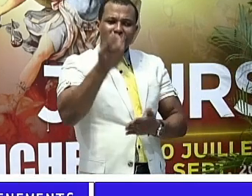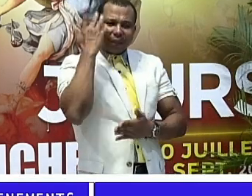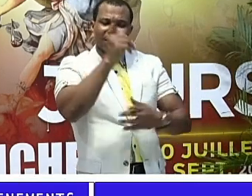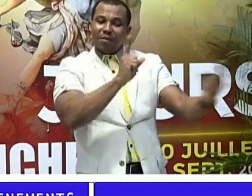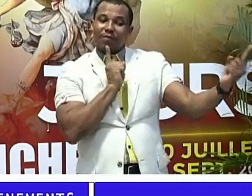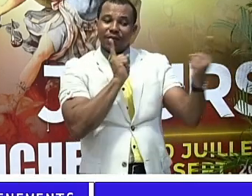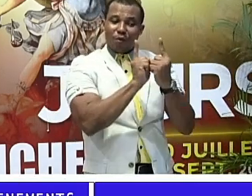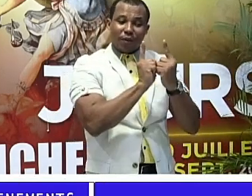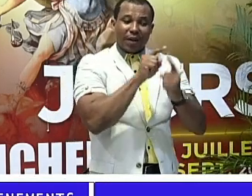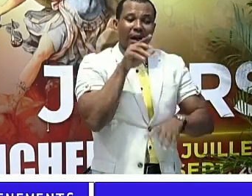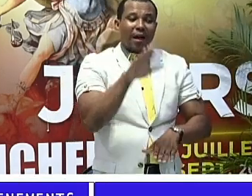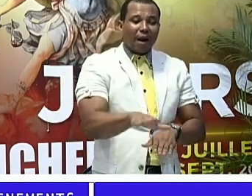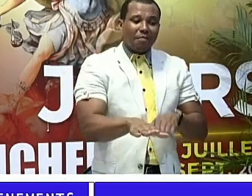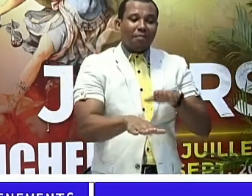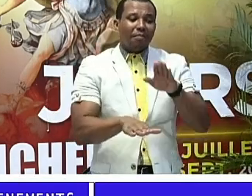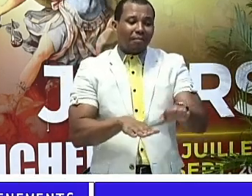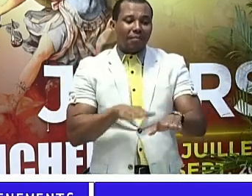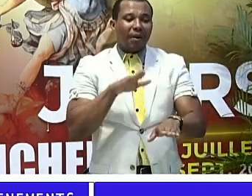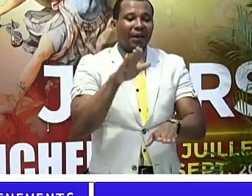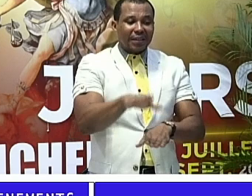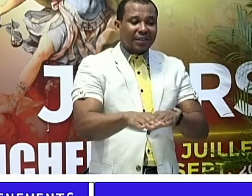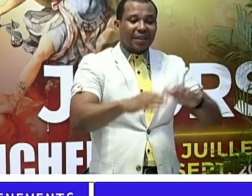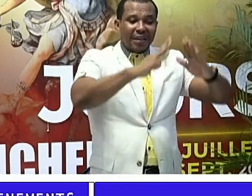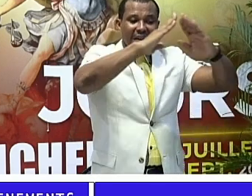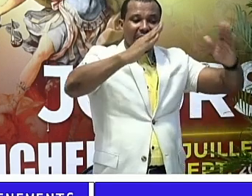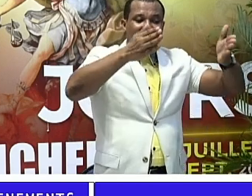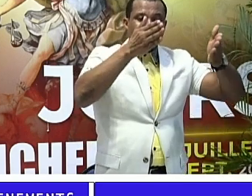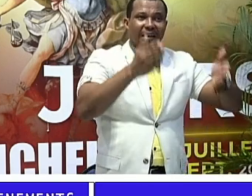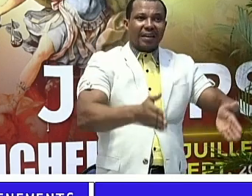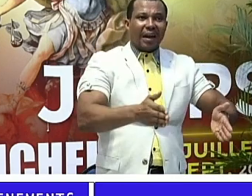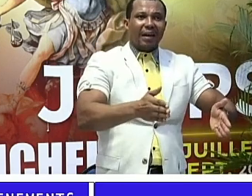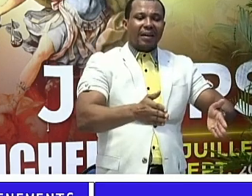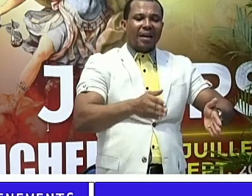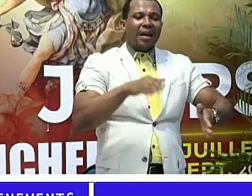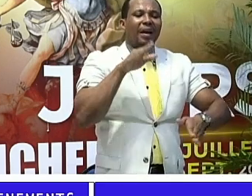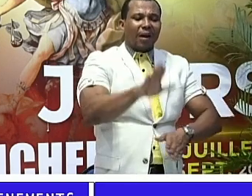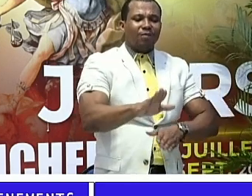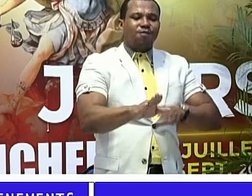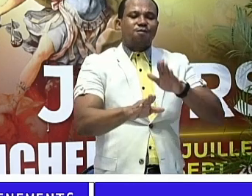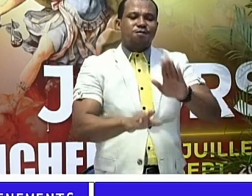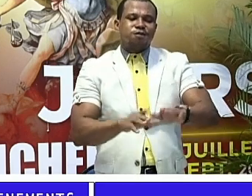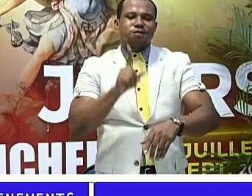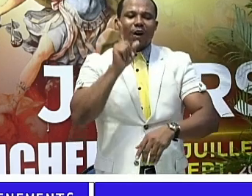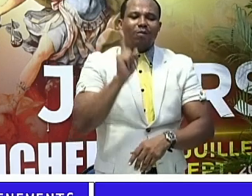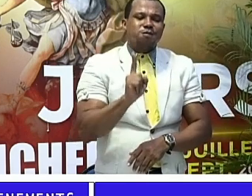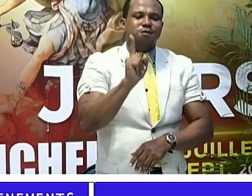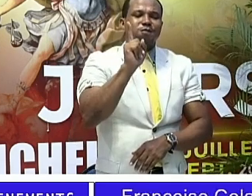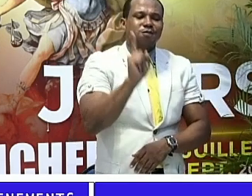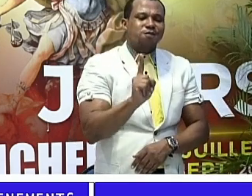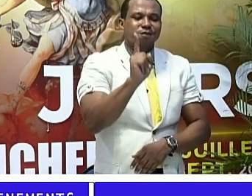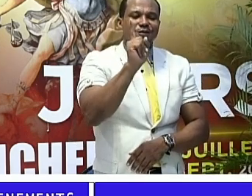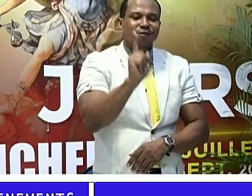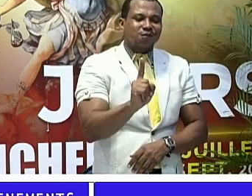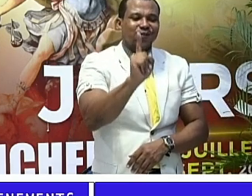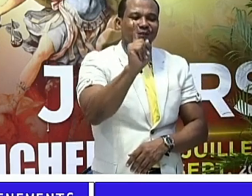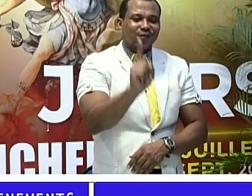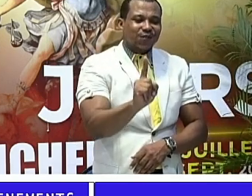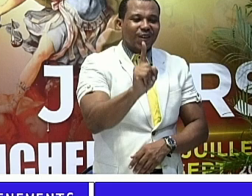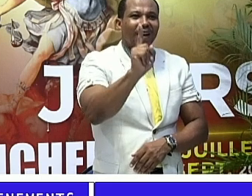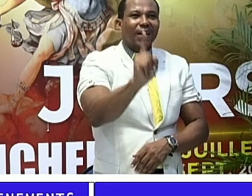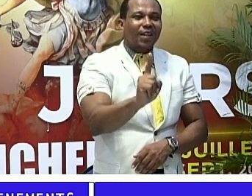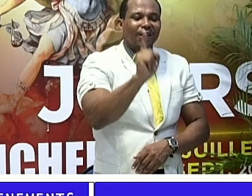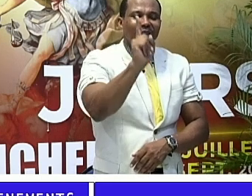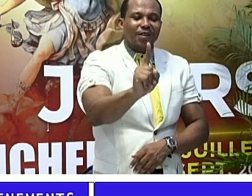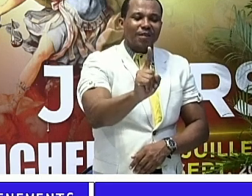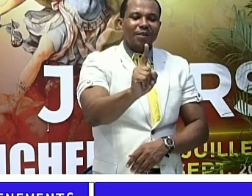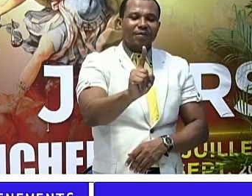sors dans la maison que j'ai gagnée en route, je ne sais pas quoi. Je descends qui pral dans Jean-Marie Guillou pour lui aider